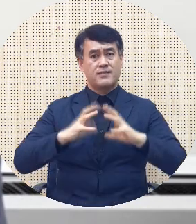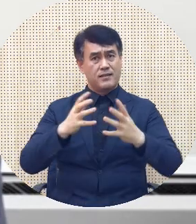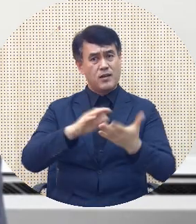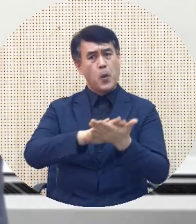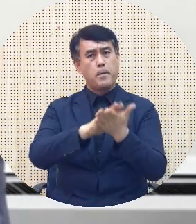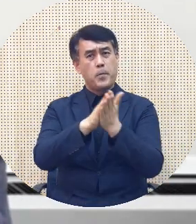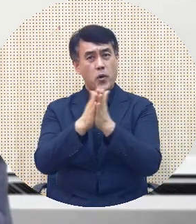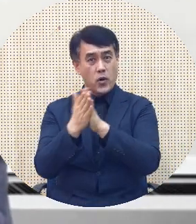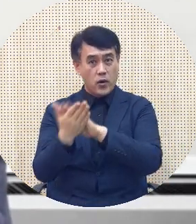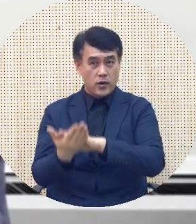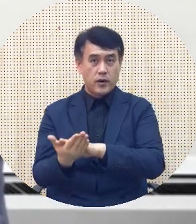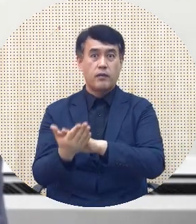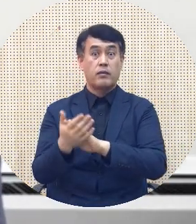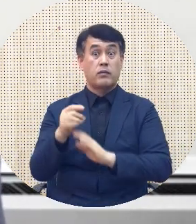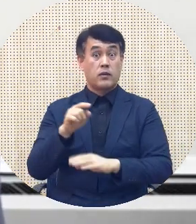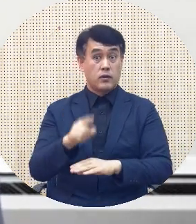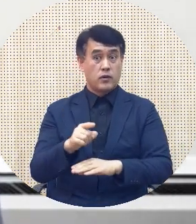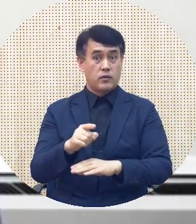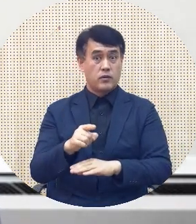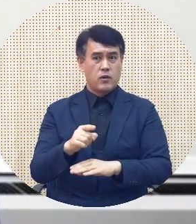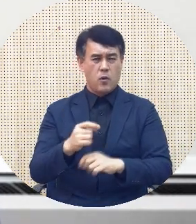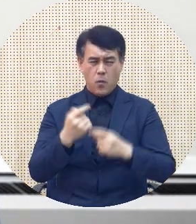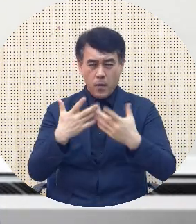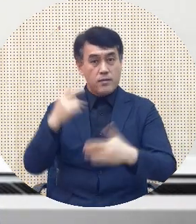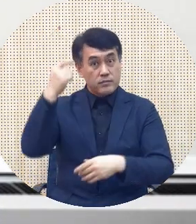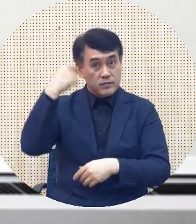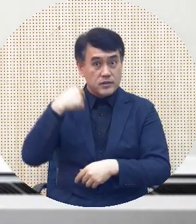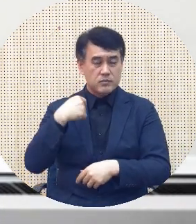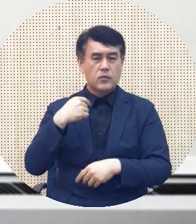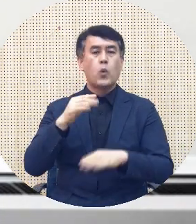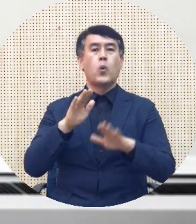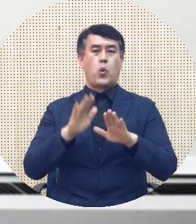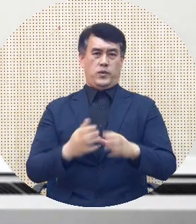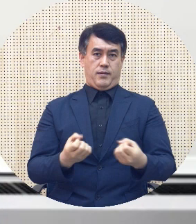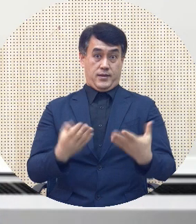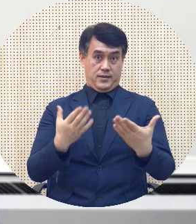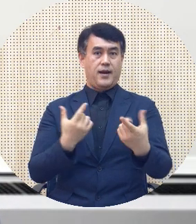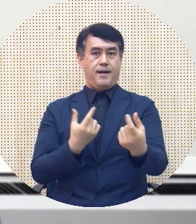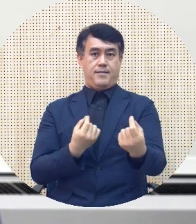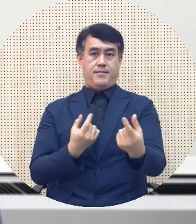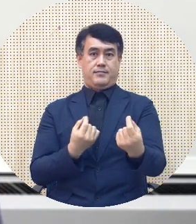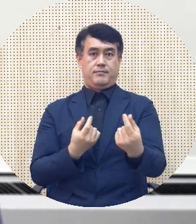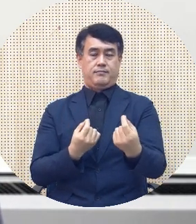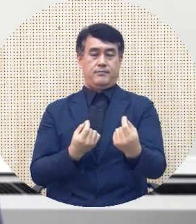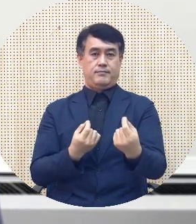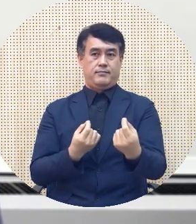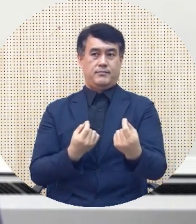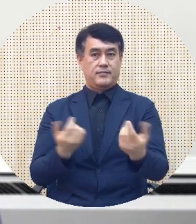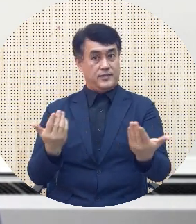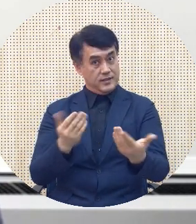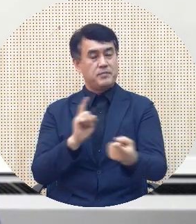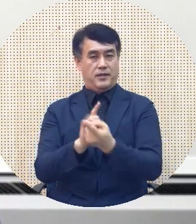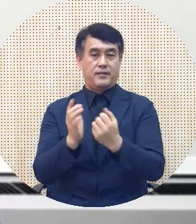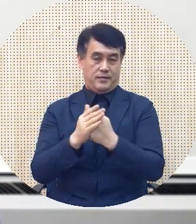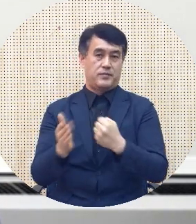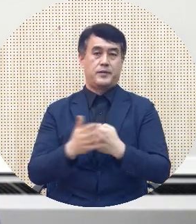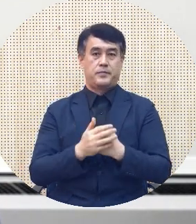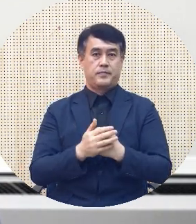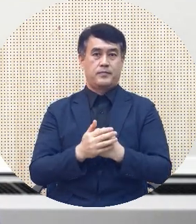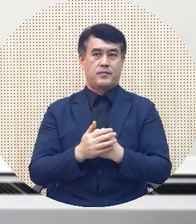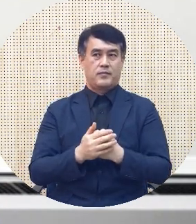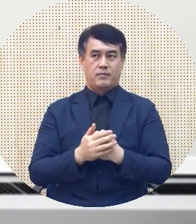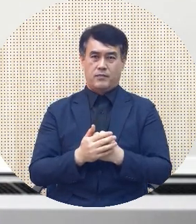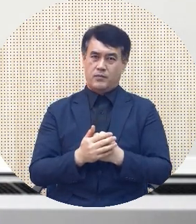변했다 하는 것을 아주 절감하게 되는 것이 사실 오늘 행사 같은 경우를 접하면서가 아닌가 싶습니다.